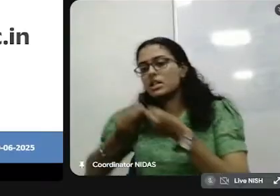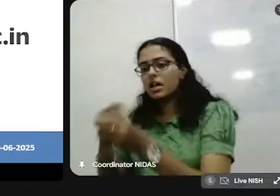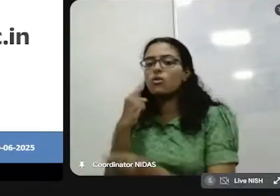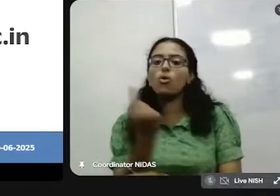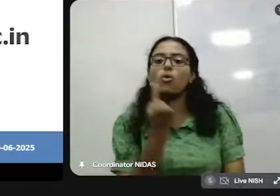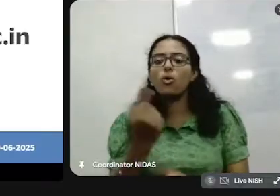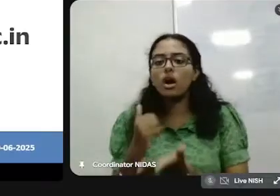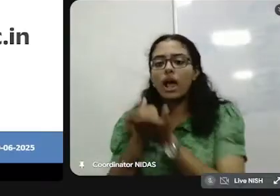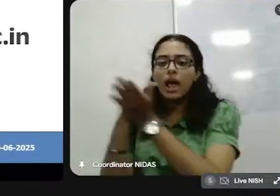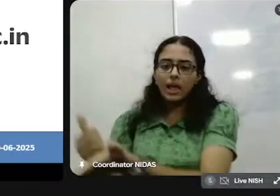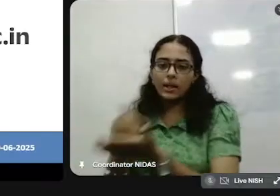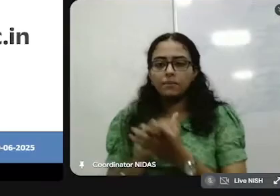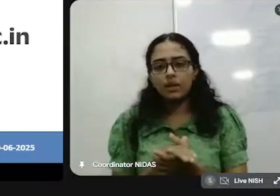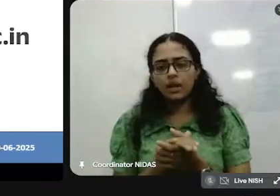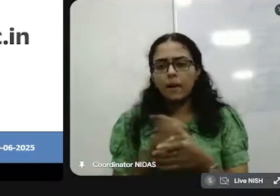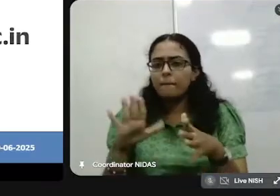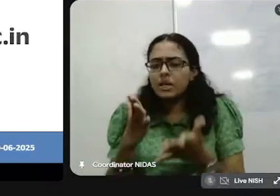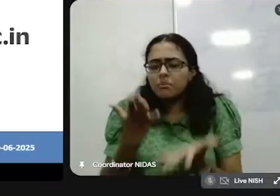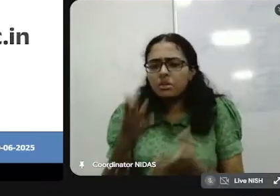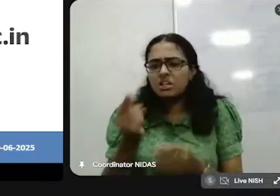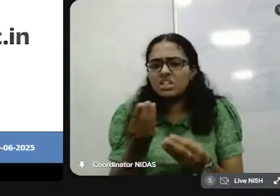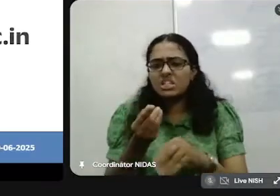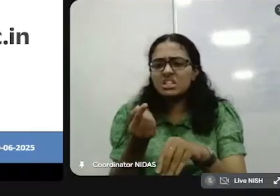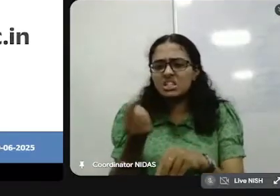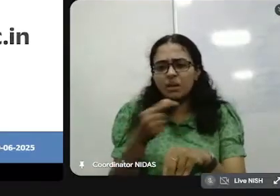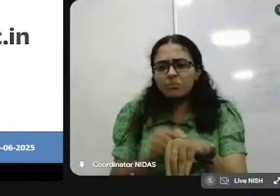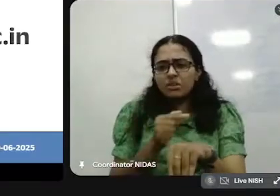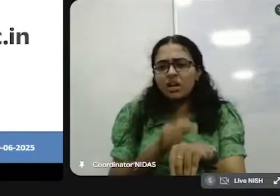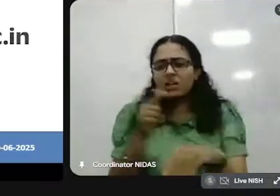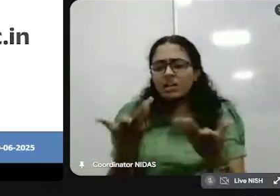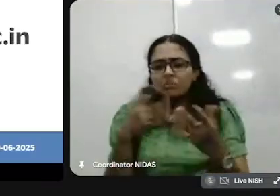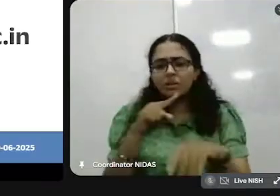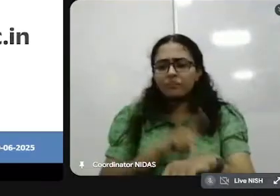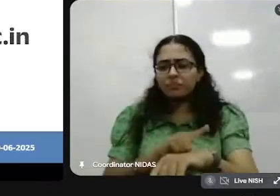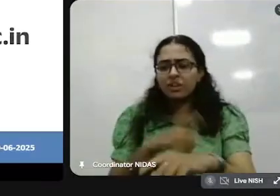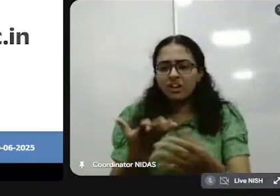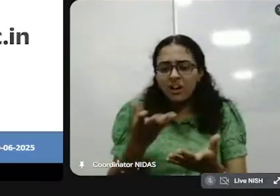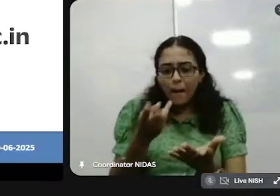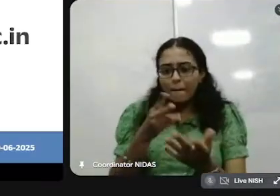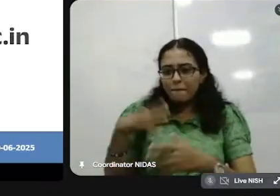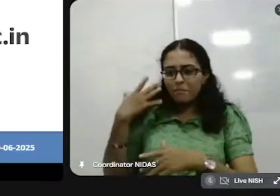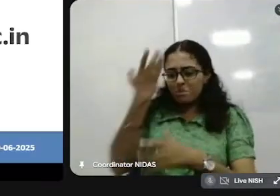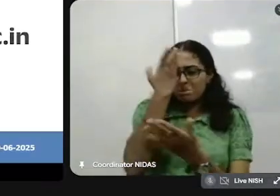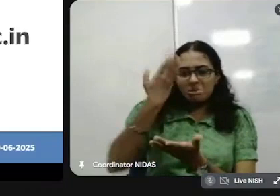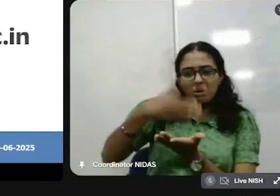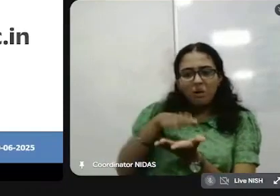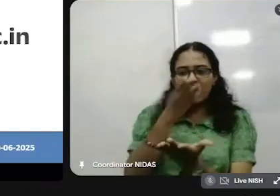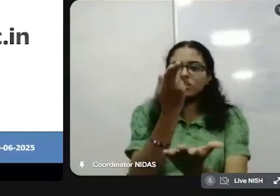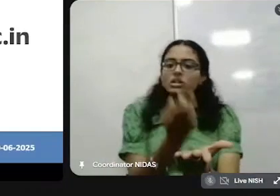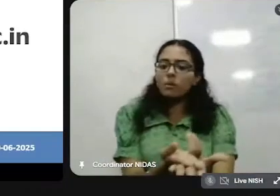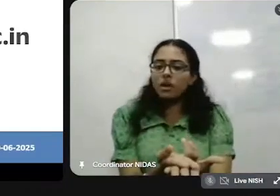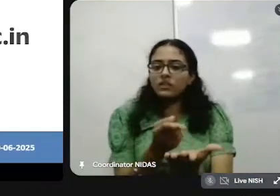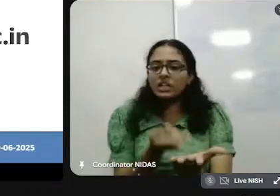എന്നുള്ളതാണ് നമുക്ക് ചെയ്യാൻ പറ്റുന്നത്. എന്നാൽ ചില സ്ട്രോക്ക് പേഷ്യൻസ് ഒക്കെ കംപ്ലീറ്റ്ലി പാരലൈസ്ഡ് ആയി കിടപ്പിലാവുന്ന ആൾക്കാർക്ക് ഉണ്ടായിരിക്കും. അപ്പൊ അങ്ങനെയുള്ളവർക്ക്